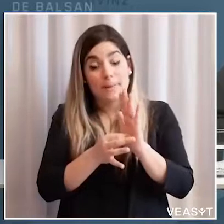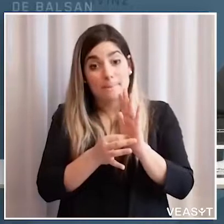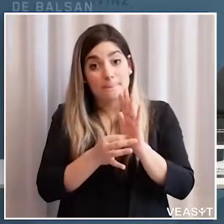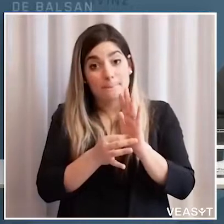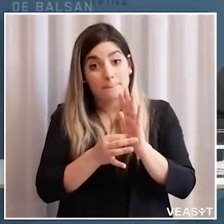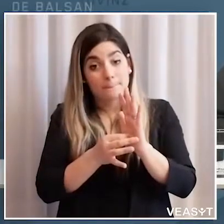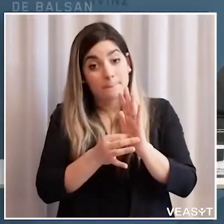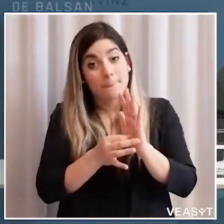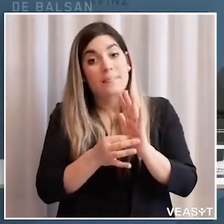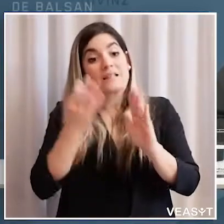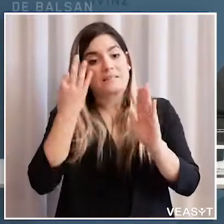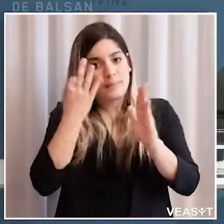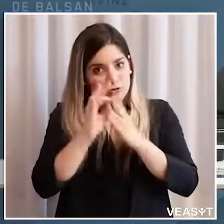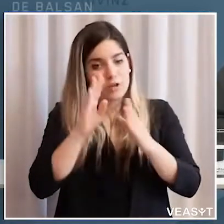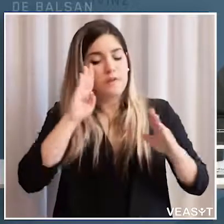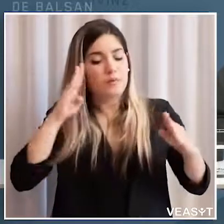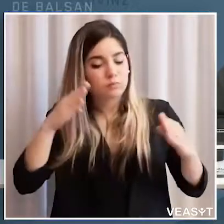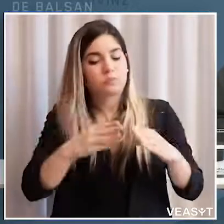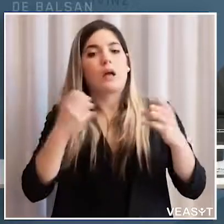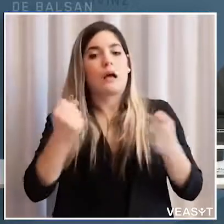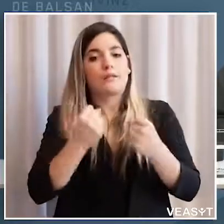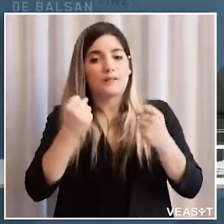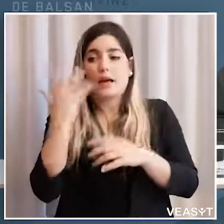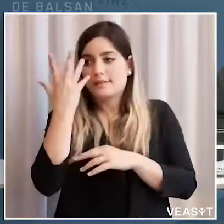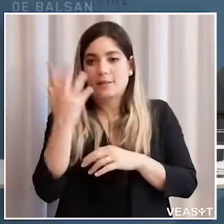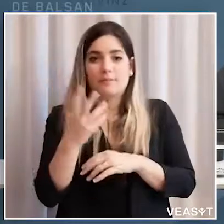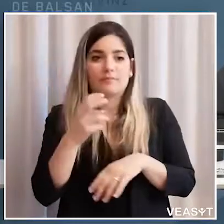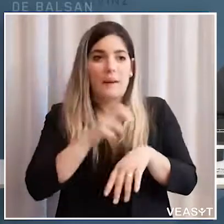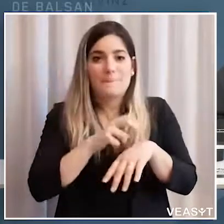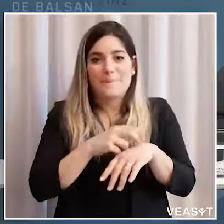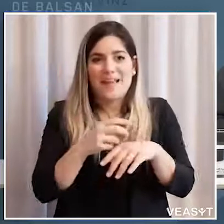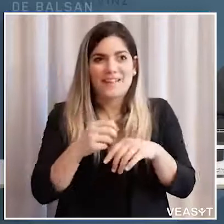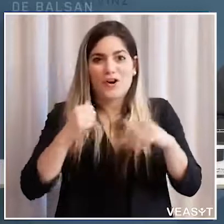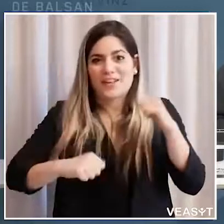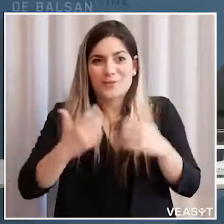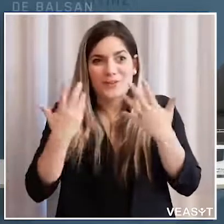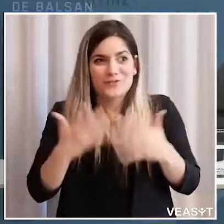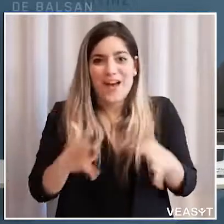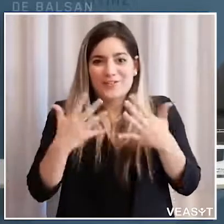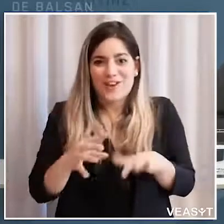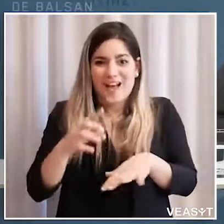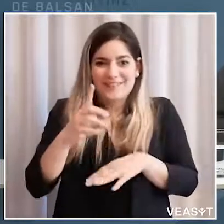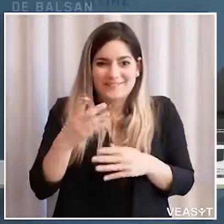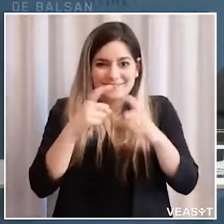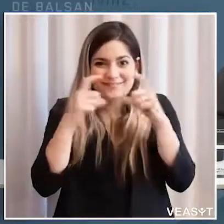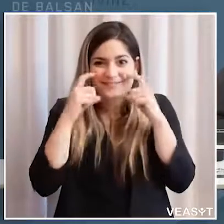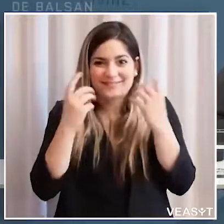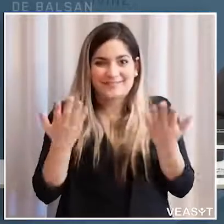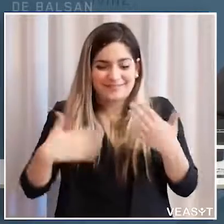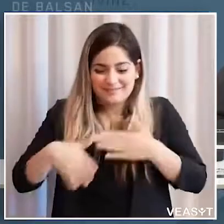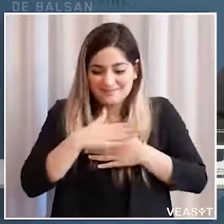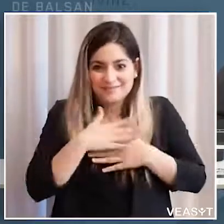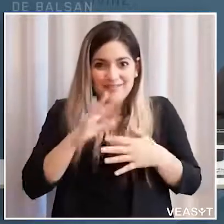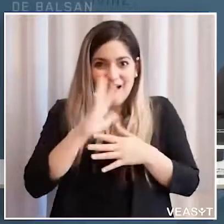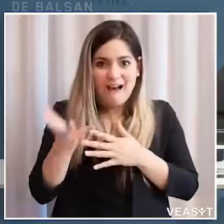l'epidemia dove abbiamo le regole specifiche per determinata vita il medico chirurgo sempre doveva avere un dispositivo per la tonnellata